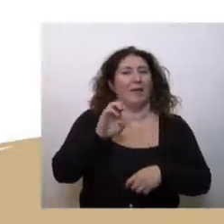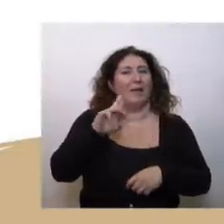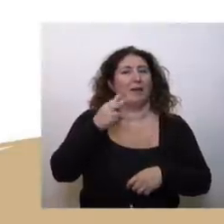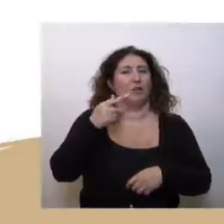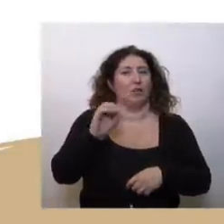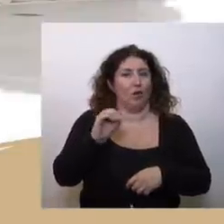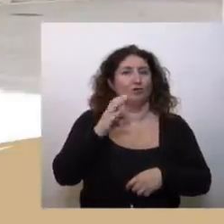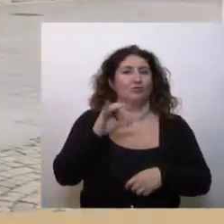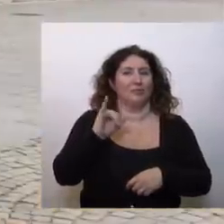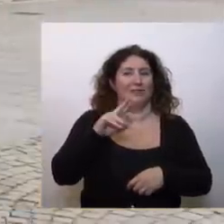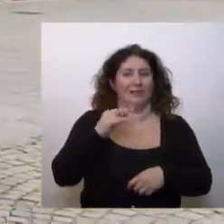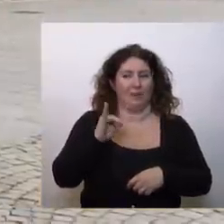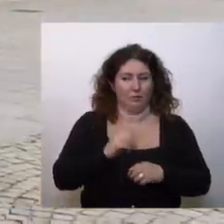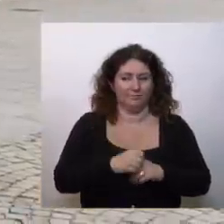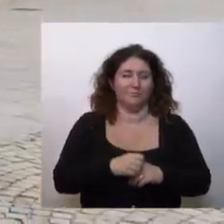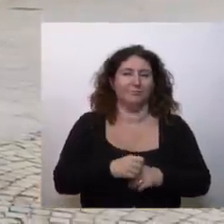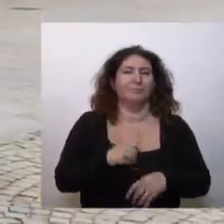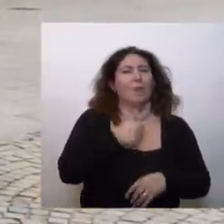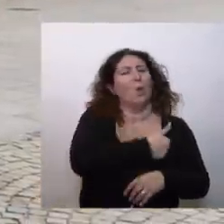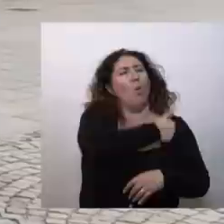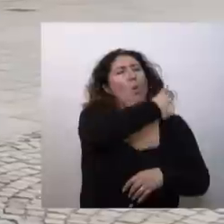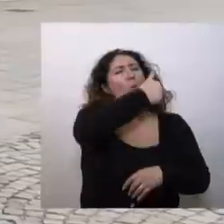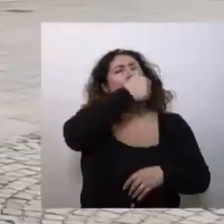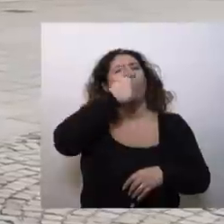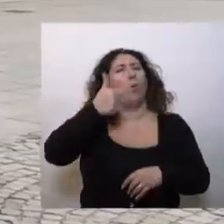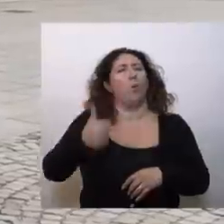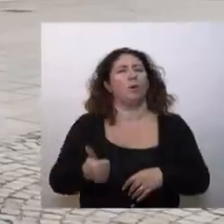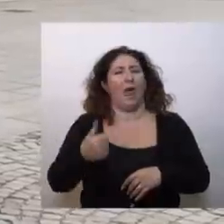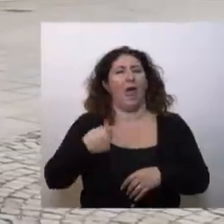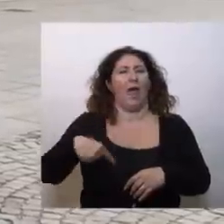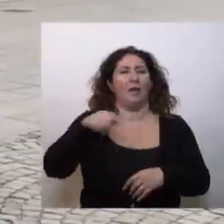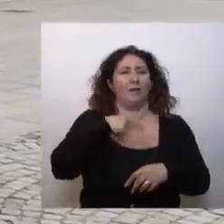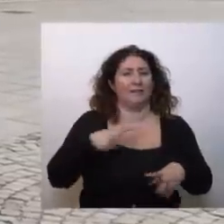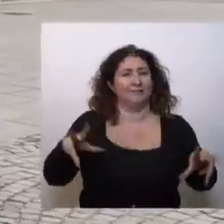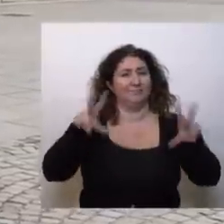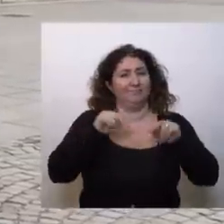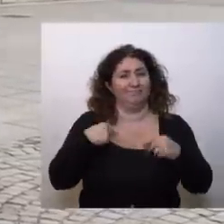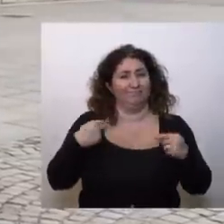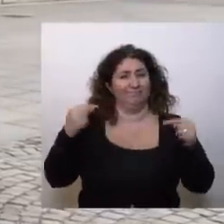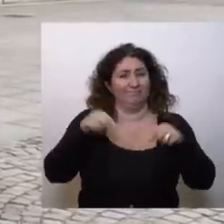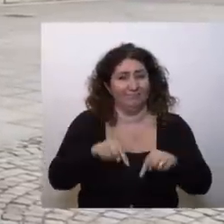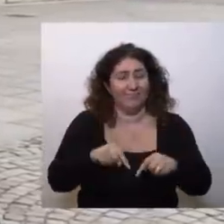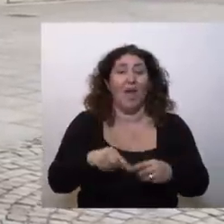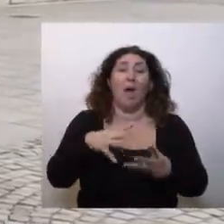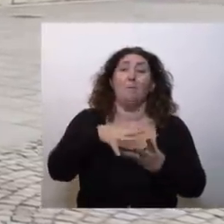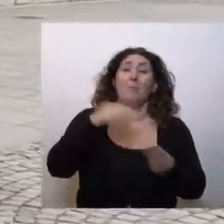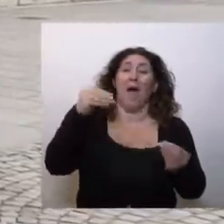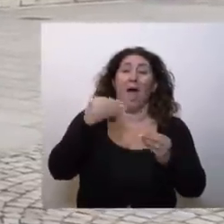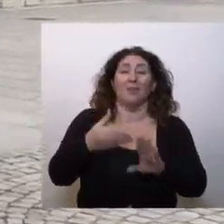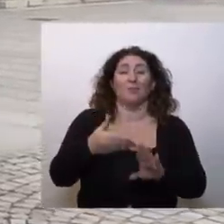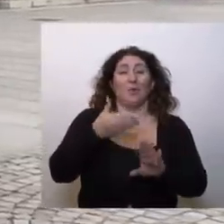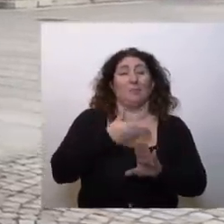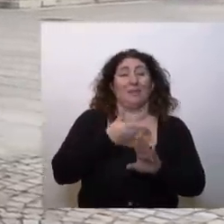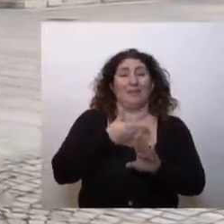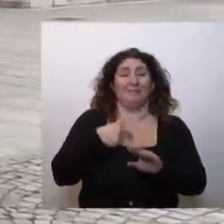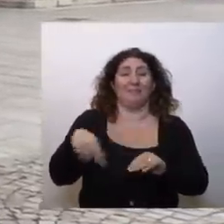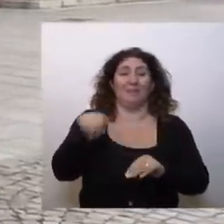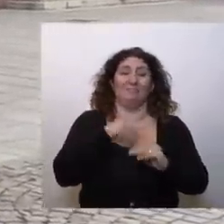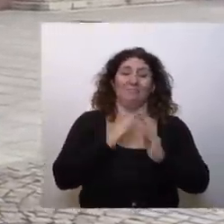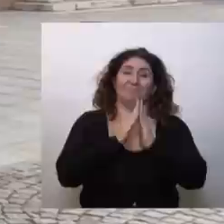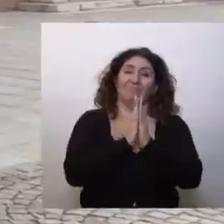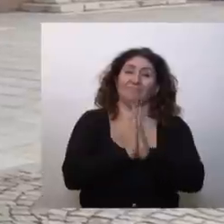Dopo un anno ci ritroviamo ancora qui, alla vigilia di Pasqua, a pregare davanti